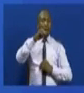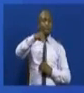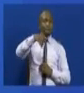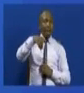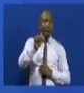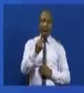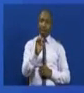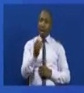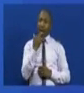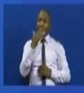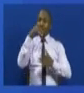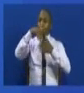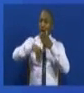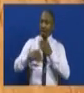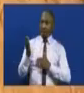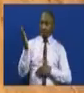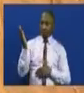kwa ripoti zaidi.